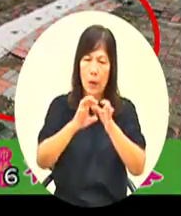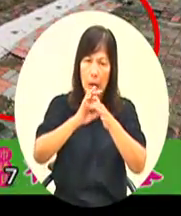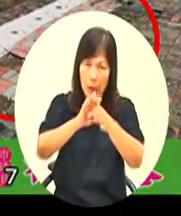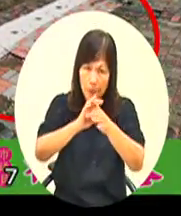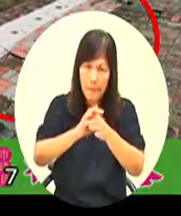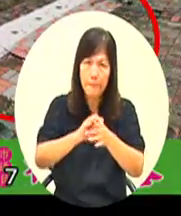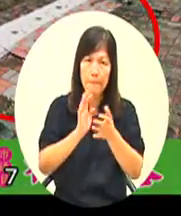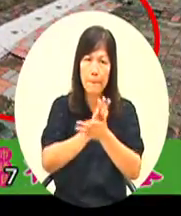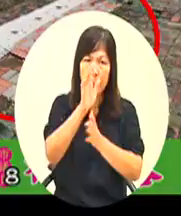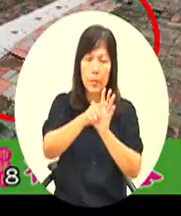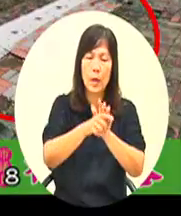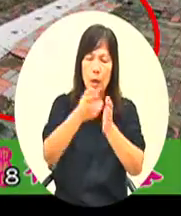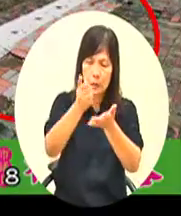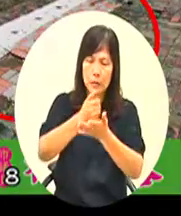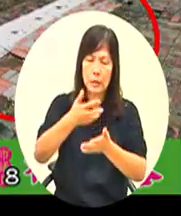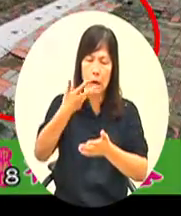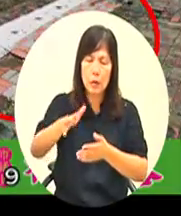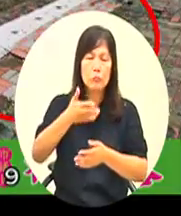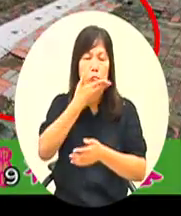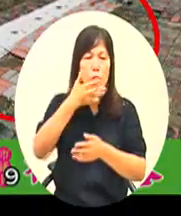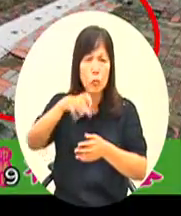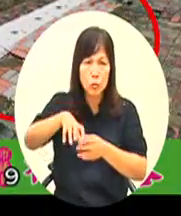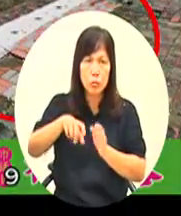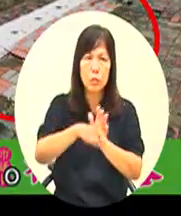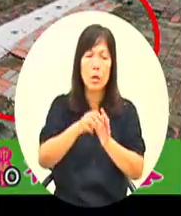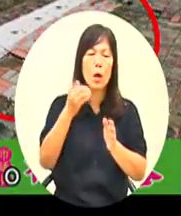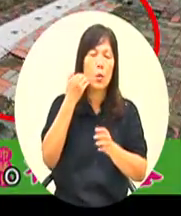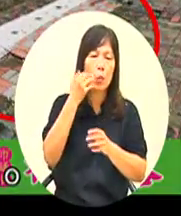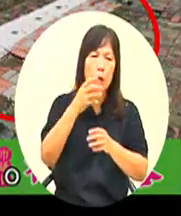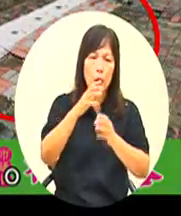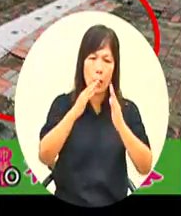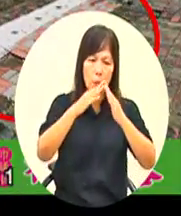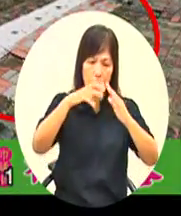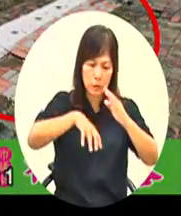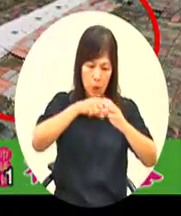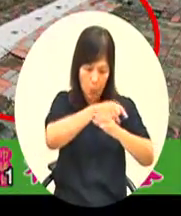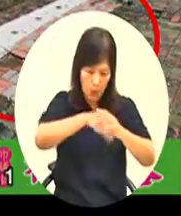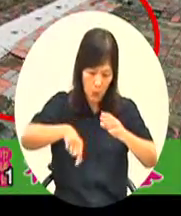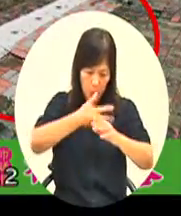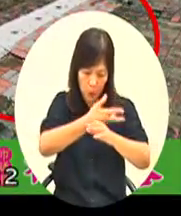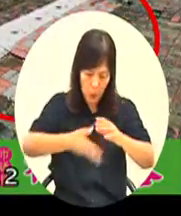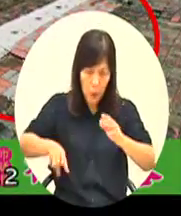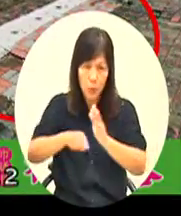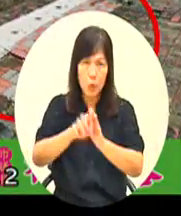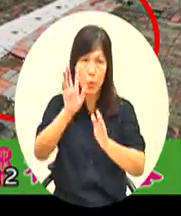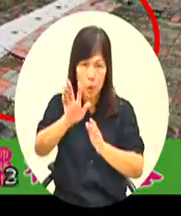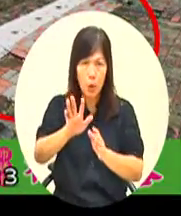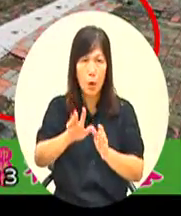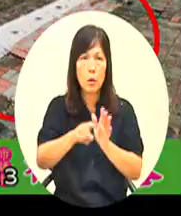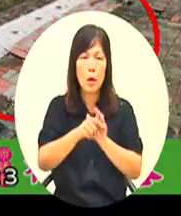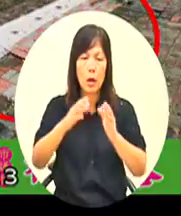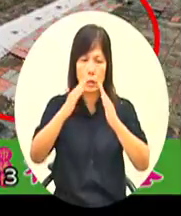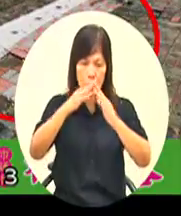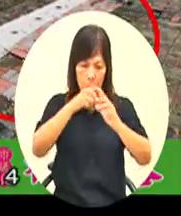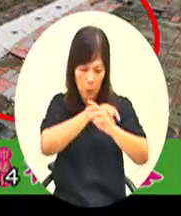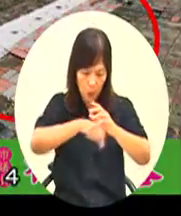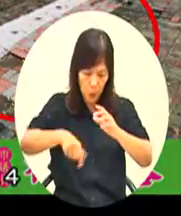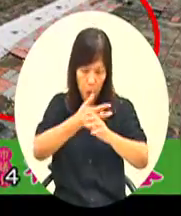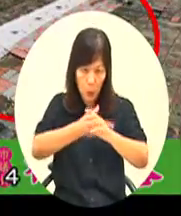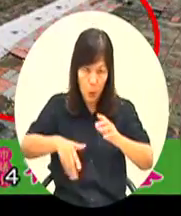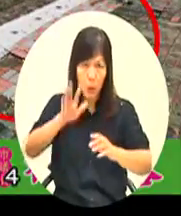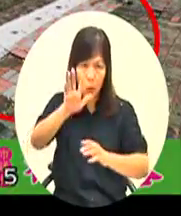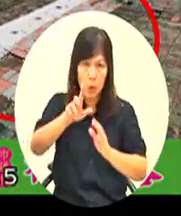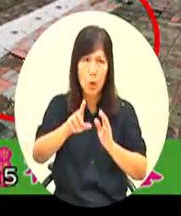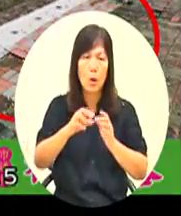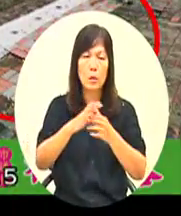我有请那个水利局，是不是他们那里污后沟是不是已经有到那边了？如果用污后沟，那是